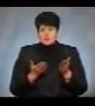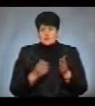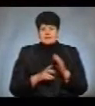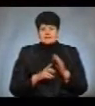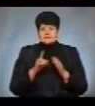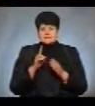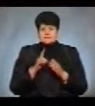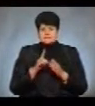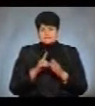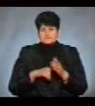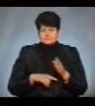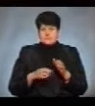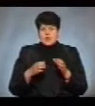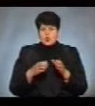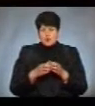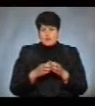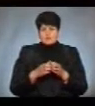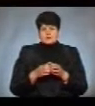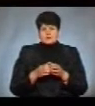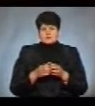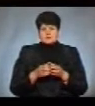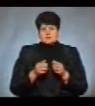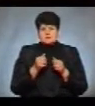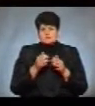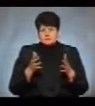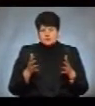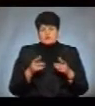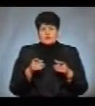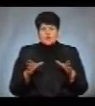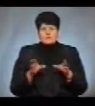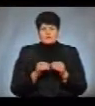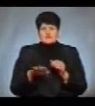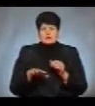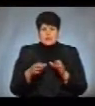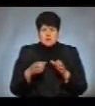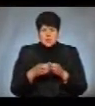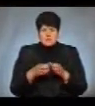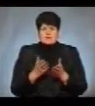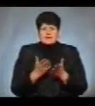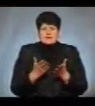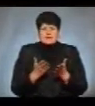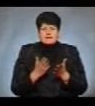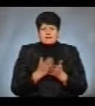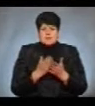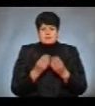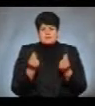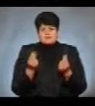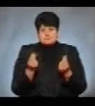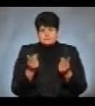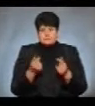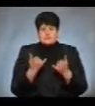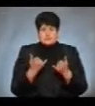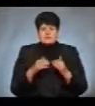громада є таке, що неспроможна, вони зараз об'єднуються в територіальні громади, які мають певне фінансування.